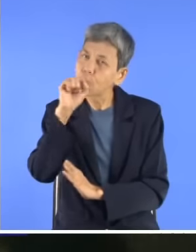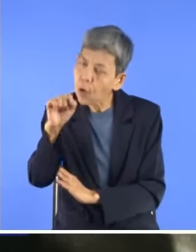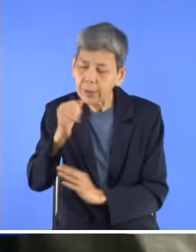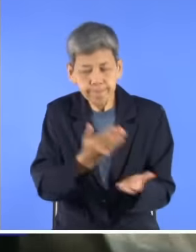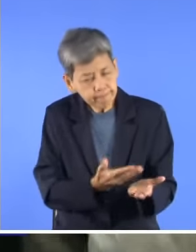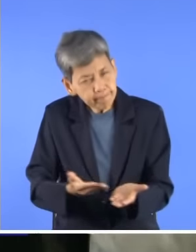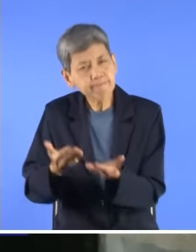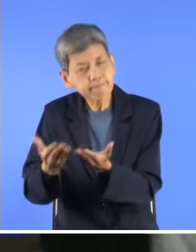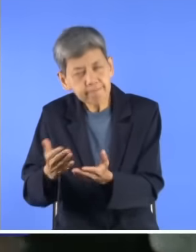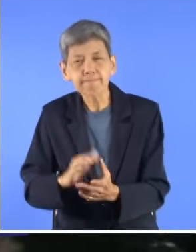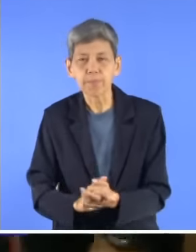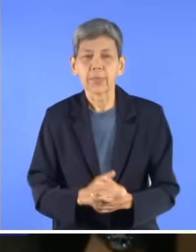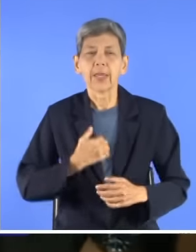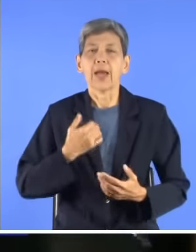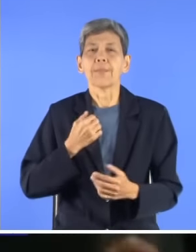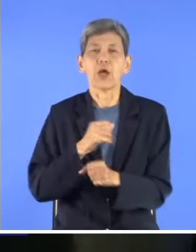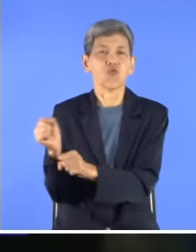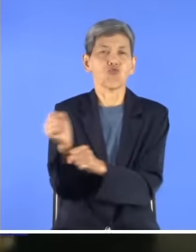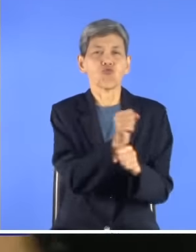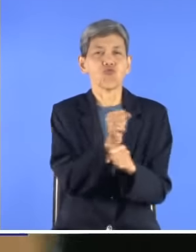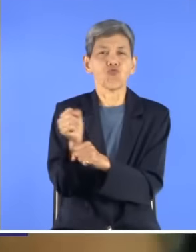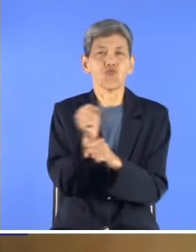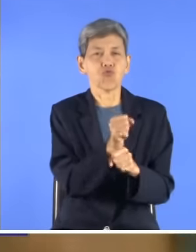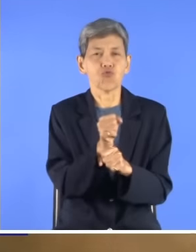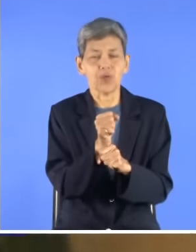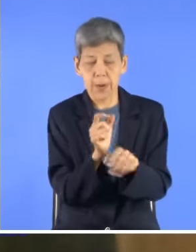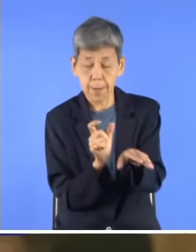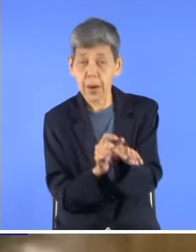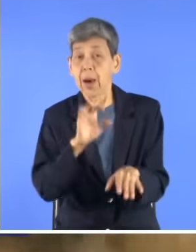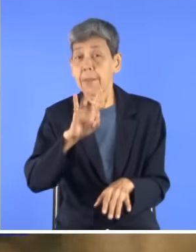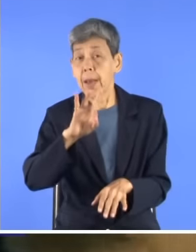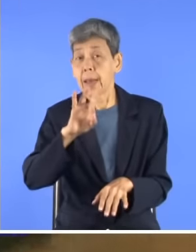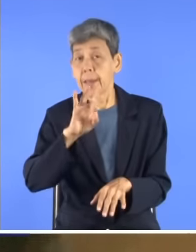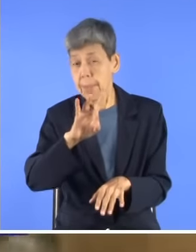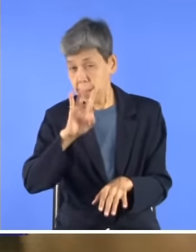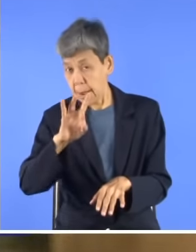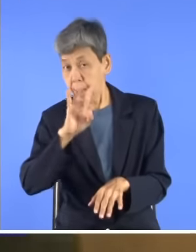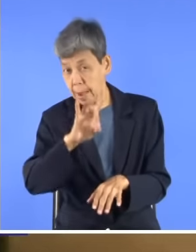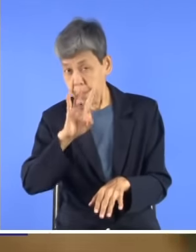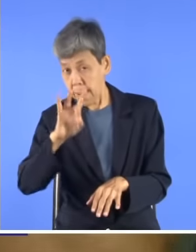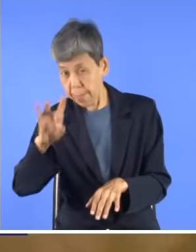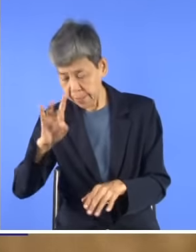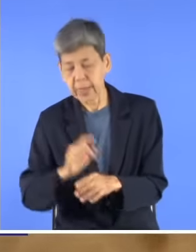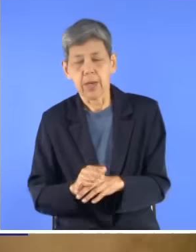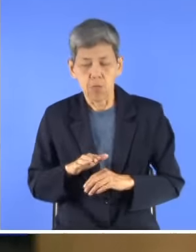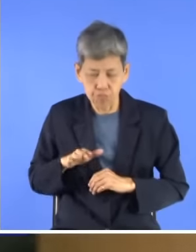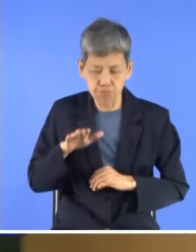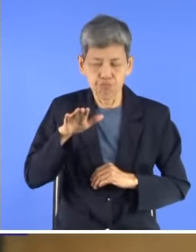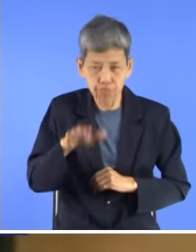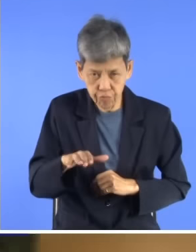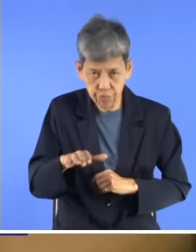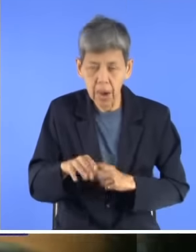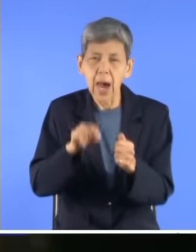ต้อนรับและก็นั่งรถตู้นะฮะเนี่ยหมายเลขทะเบียนเนี่ย83ตัวมาที่สถานีขนส่งผู้โดยสารอำเภอเ